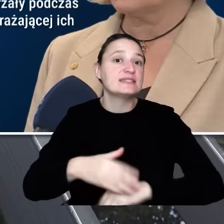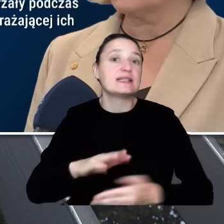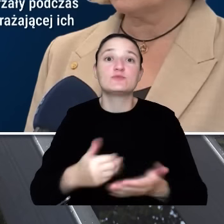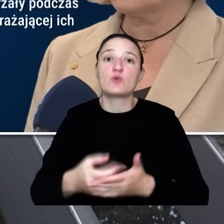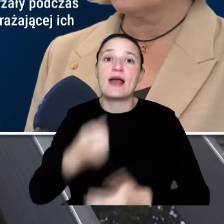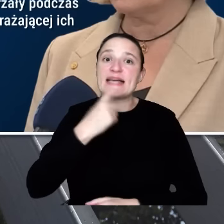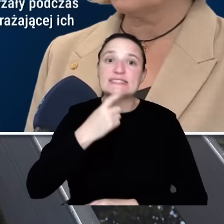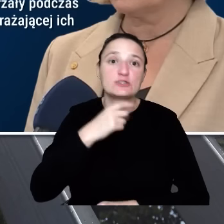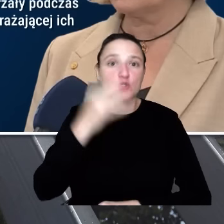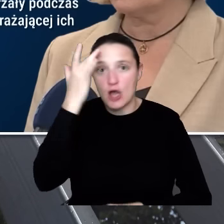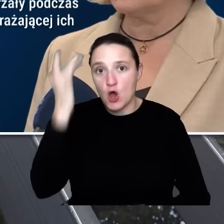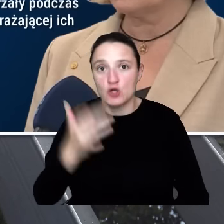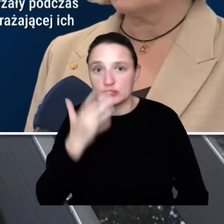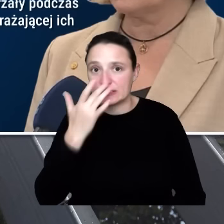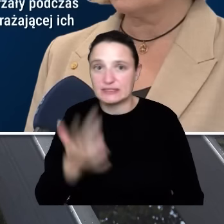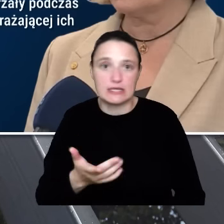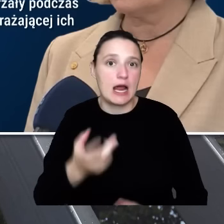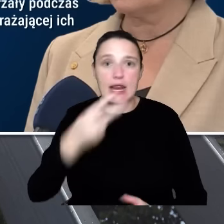estońsko-rosyjskiej,